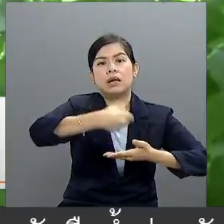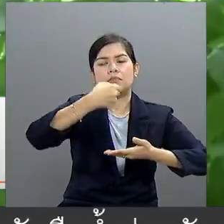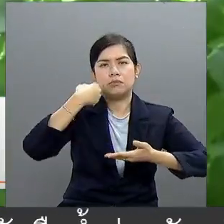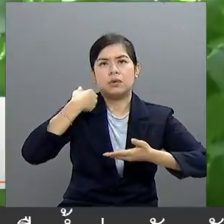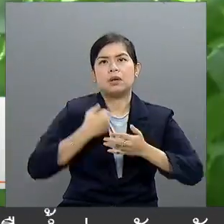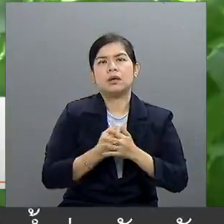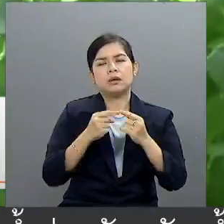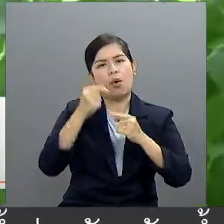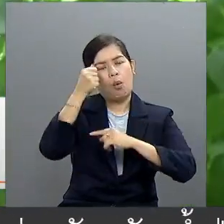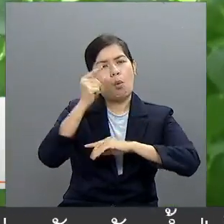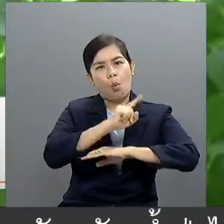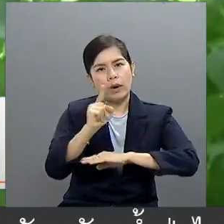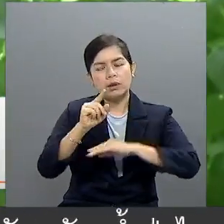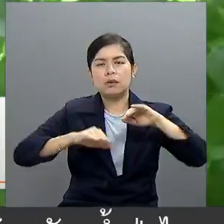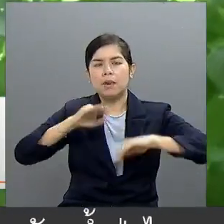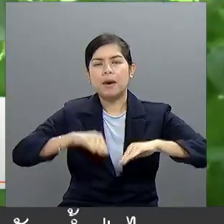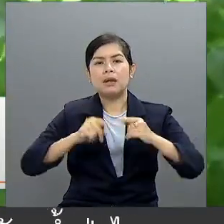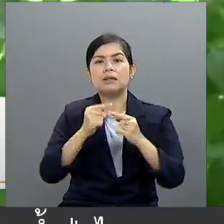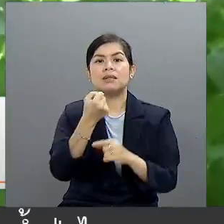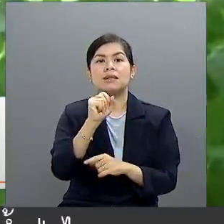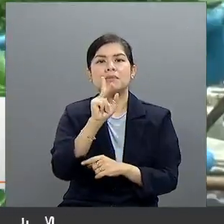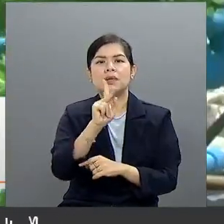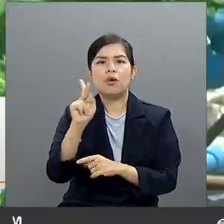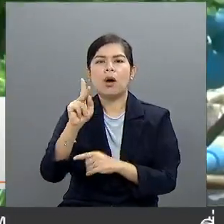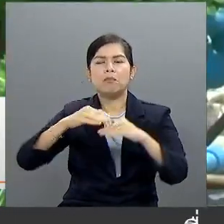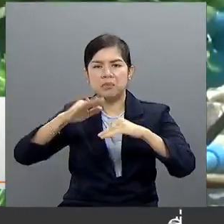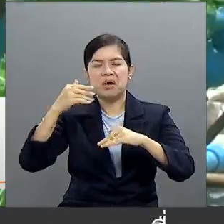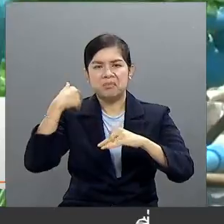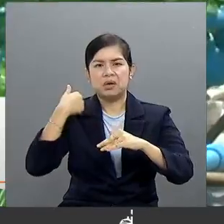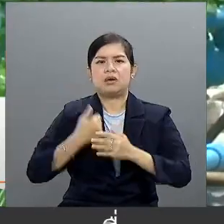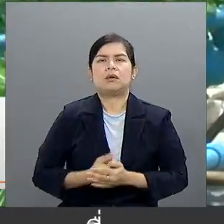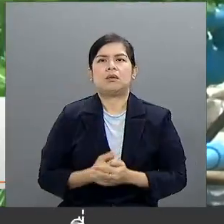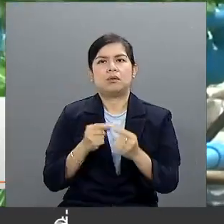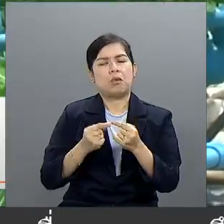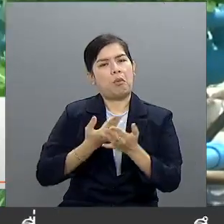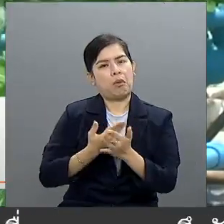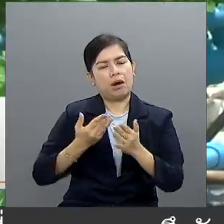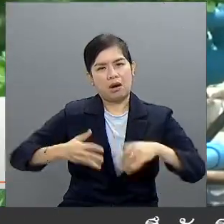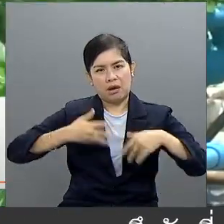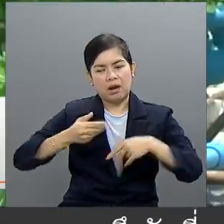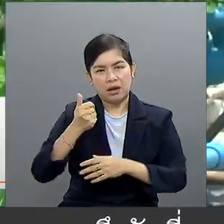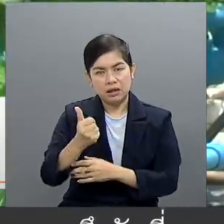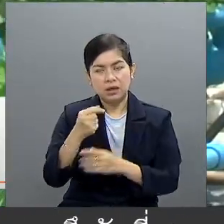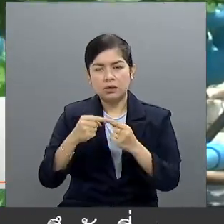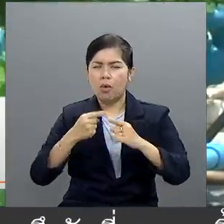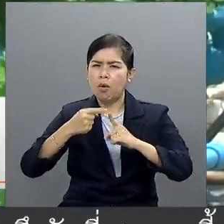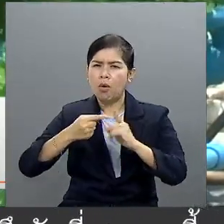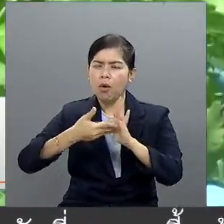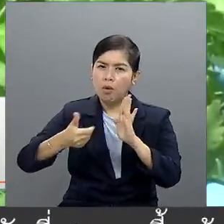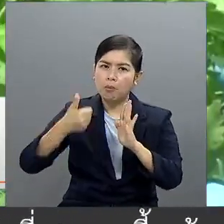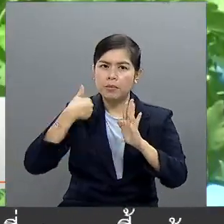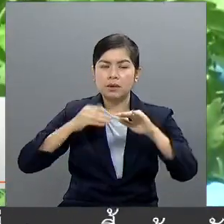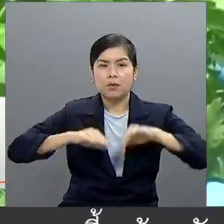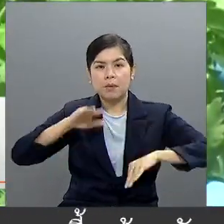ไปก็ถือว่ารายได้โอเคเลี้ยงดูครอบครัวได้และหากหักลบกลบหนี้แล้วก็กำไรเนี่ยอยู่ที่ประมาณ 12,000 บาท